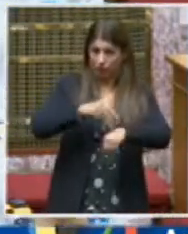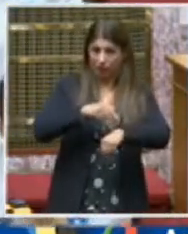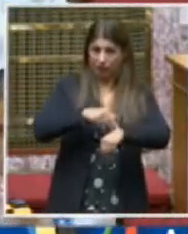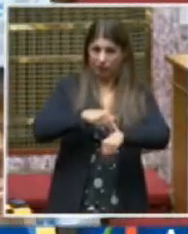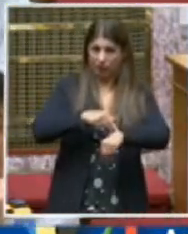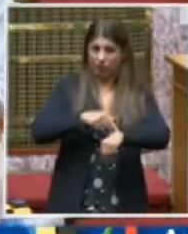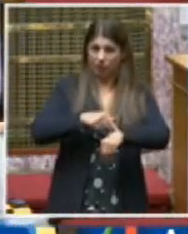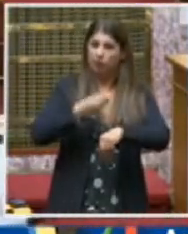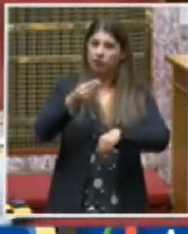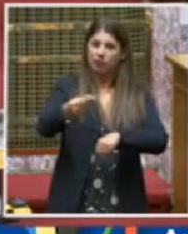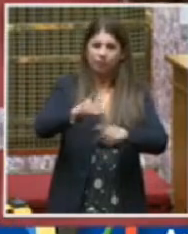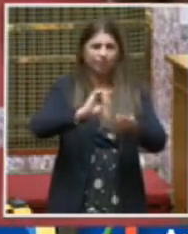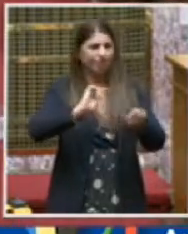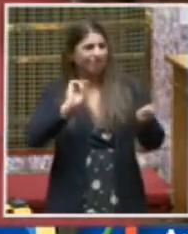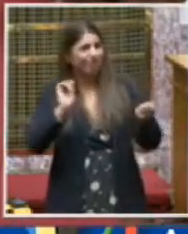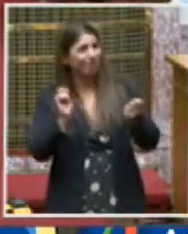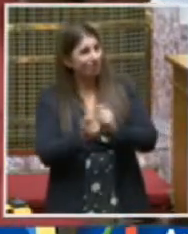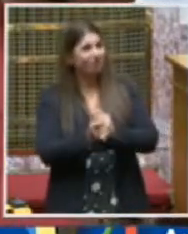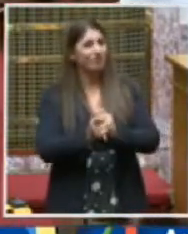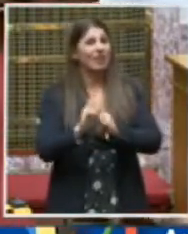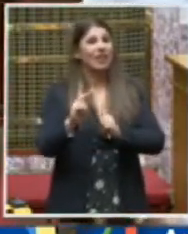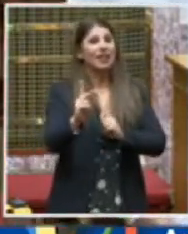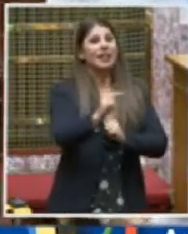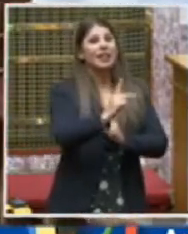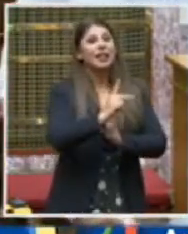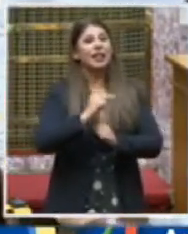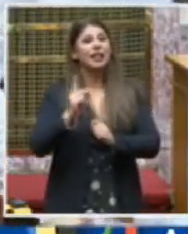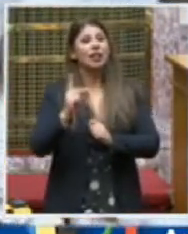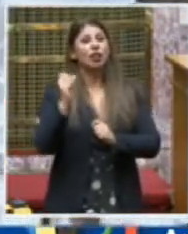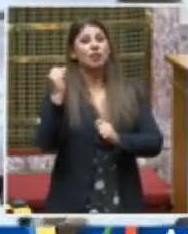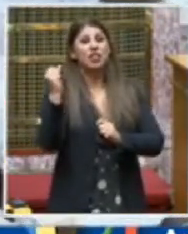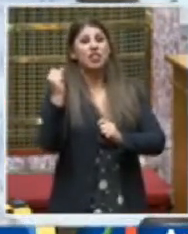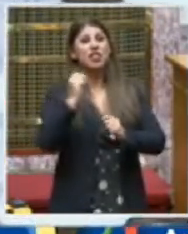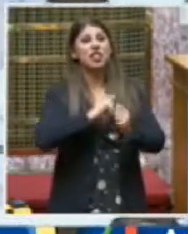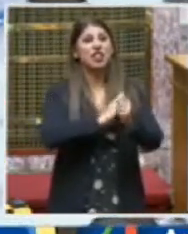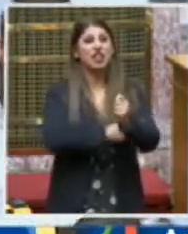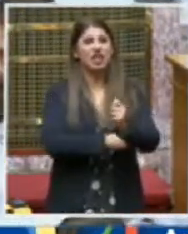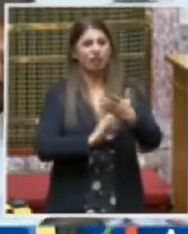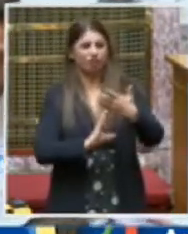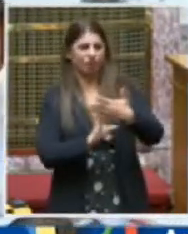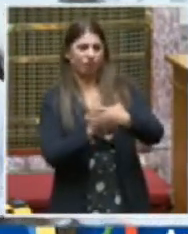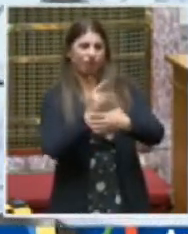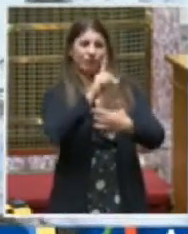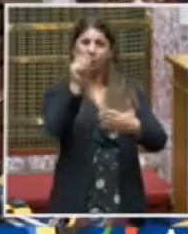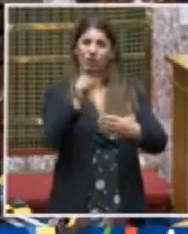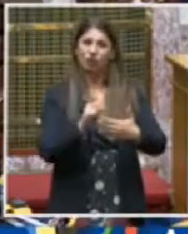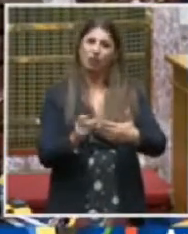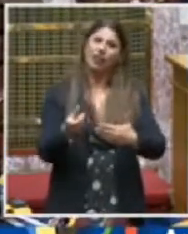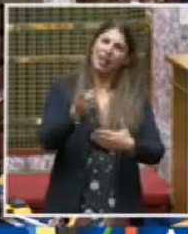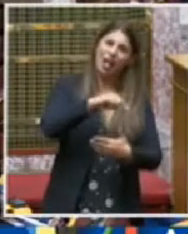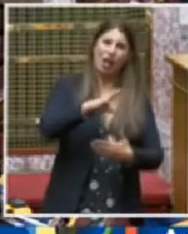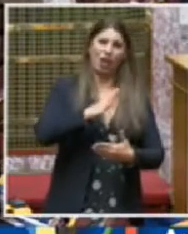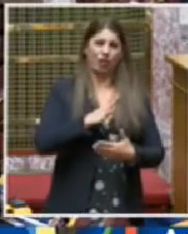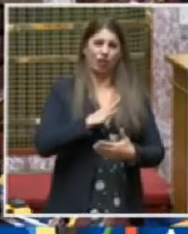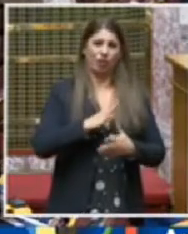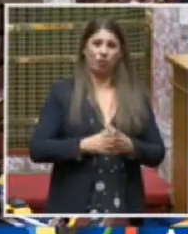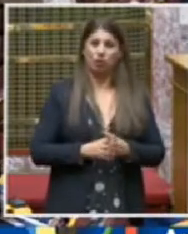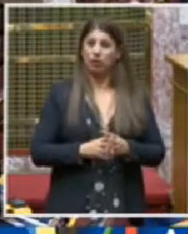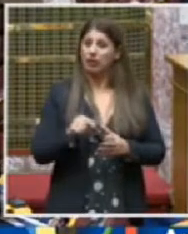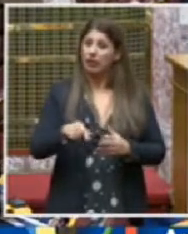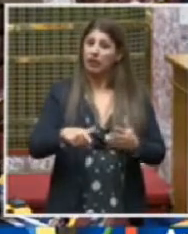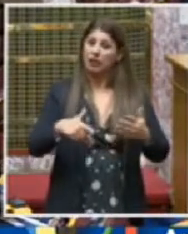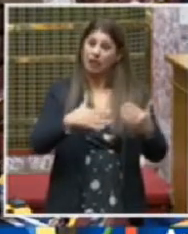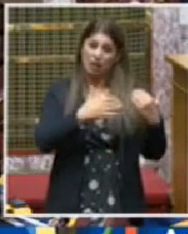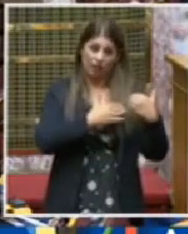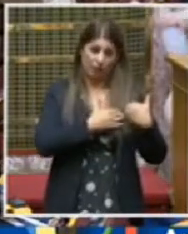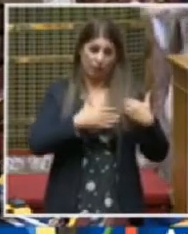σας δίνει να τη μετατρέψετε και σε κοινωνική δύναμη που θα βελτιώσει τις ζωές και άλλων ανθρώπων. Είναι ευθύνη της